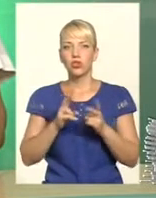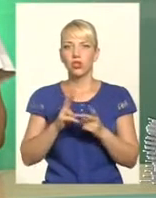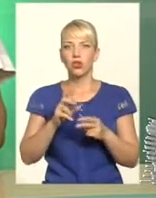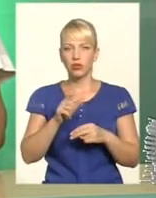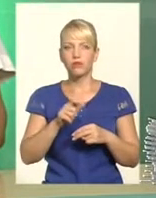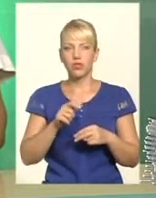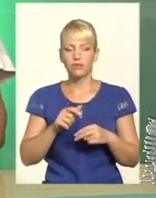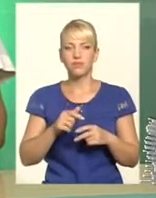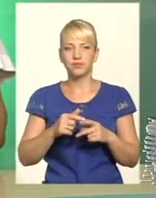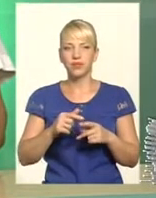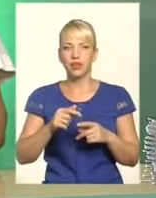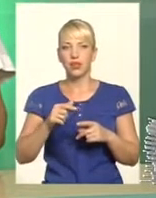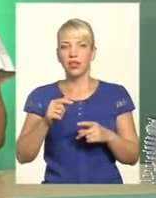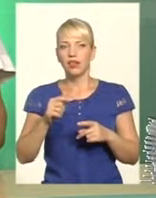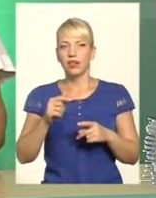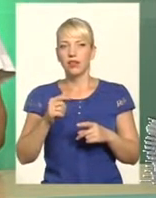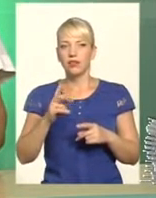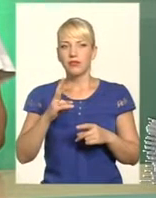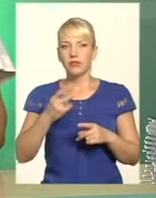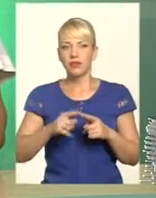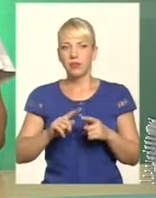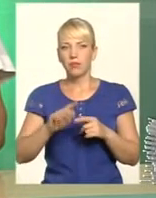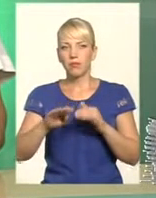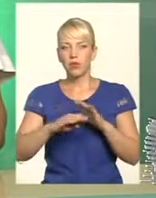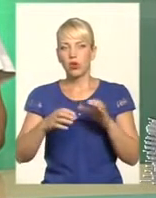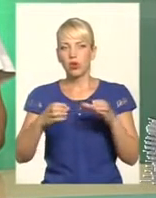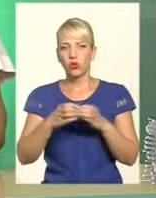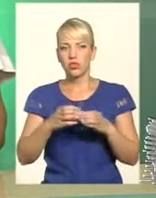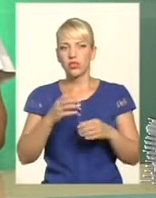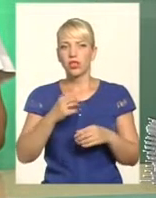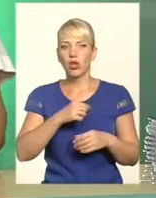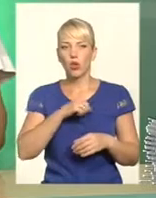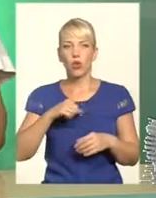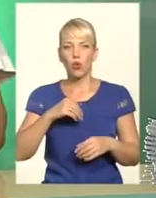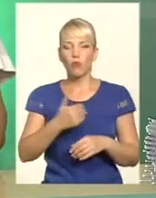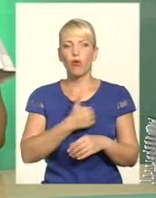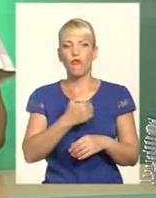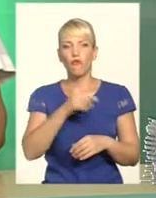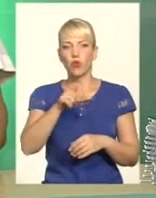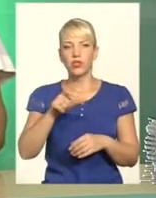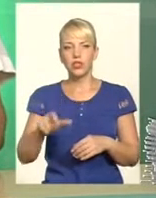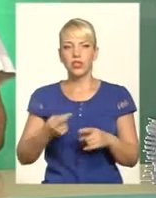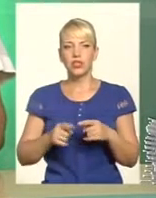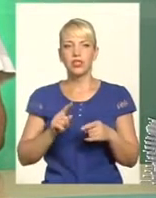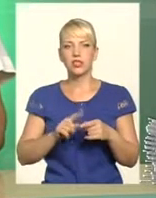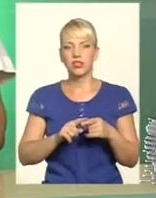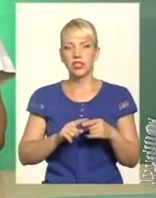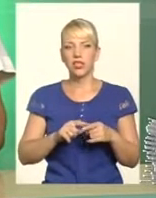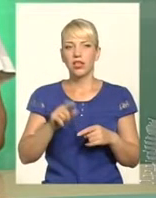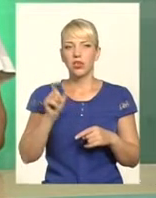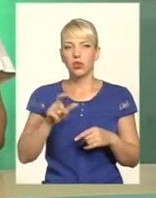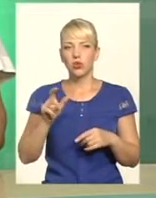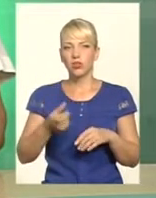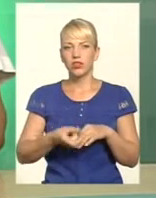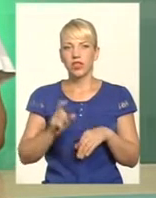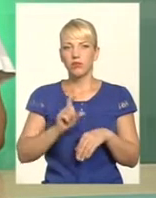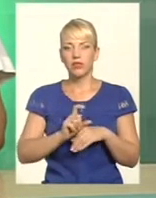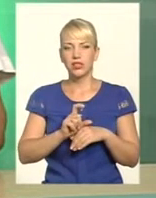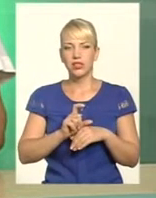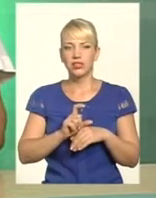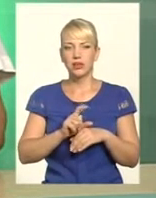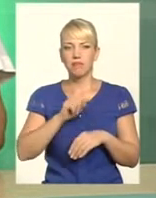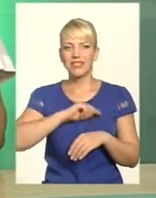мобілізації. В основі підрозділу складали такі добровольці, ті люди, які йшли добровільно. І ці люди, вони є найбільш психологічно